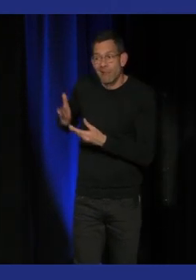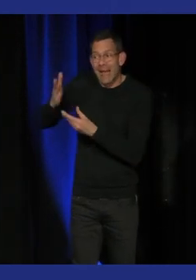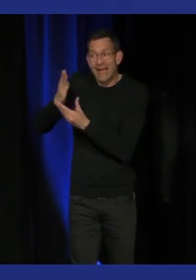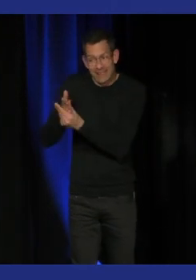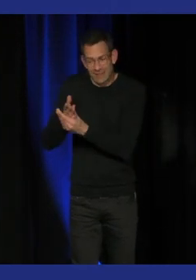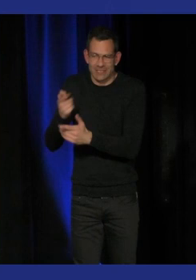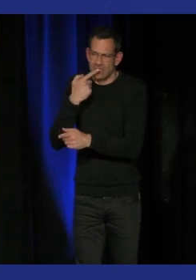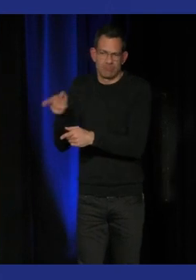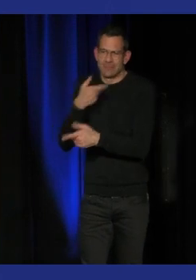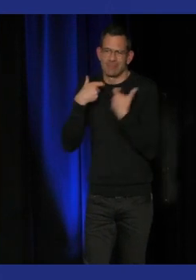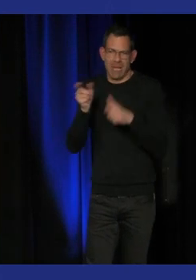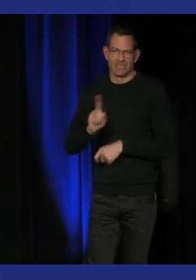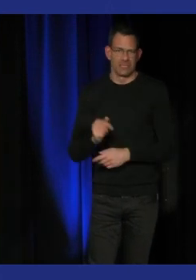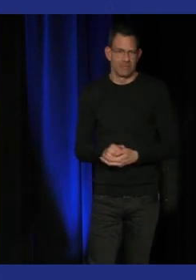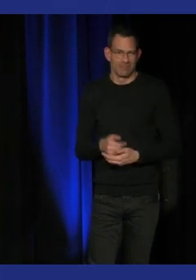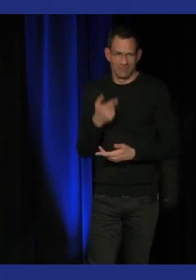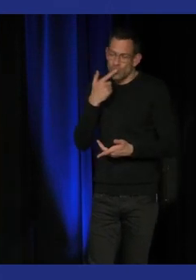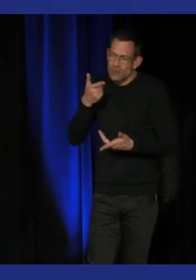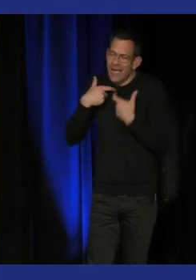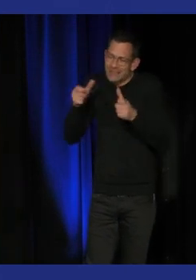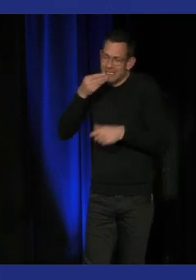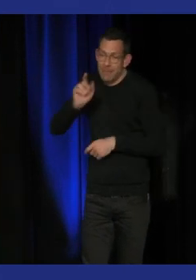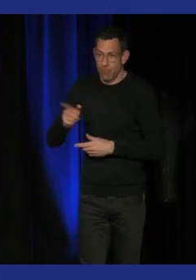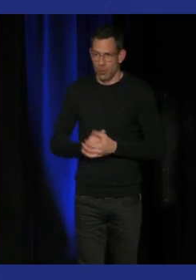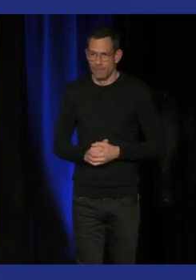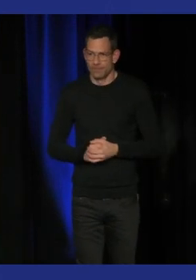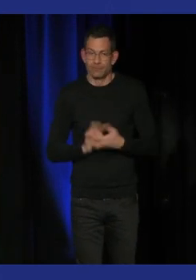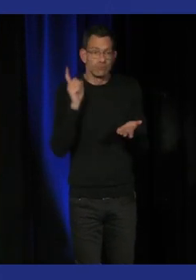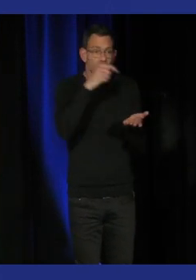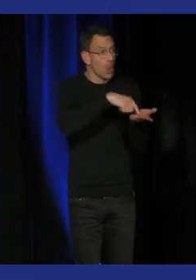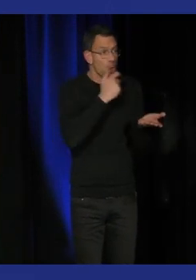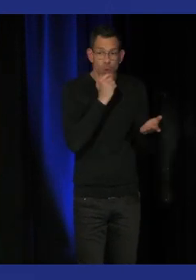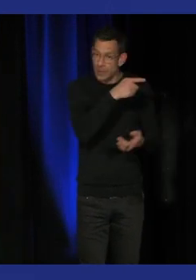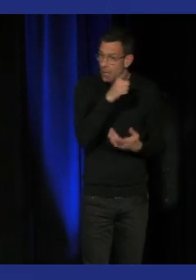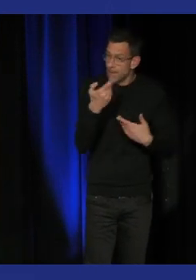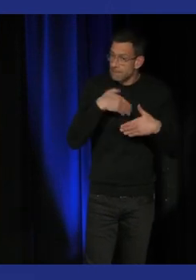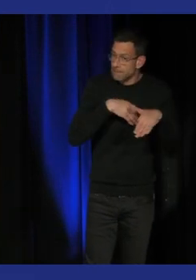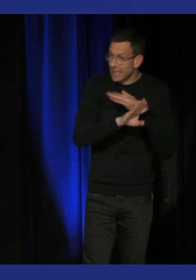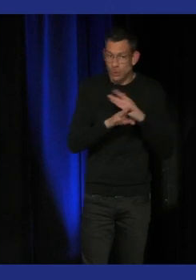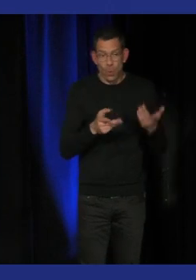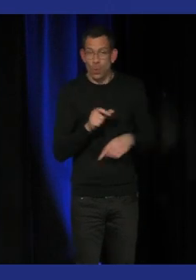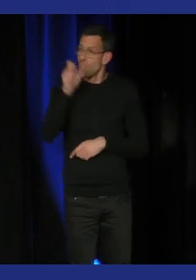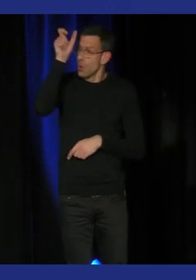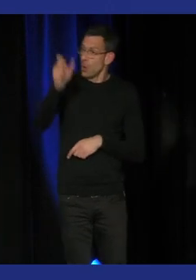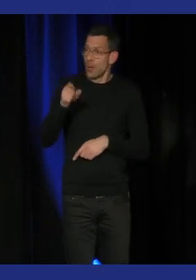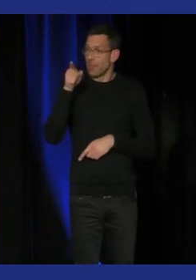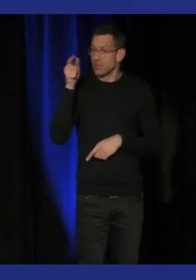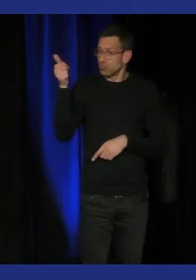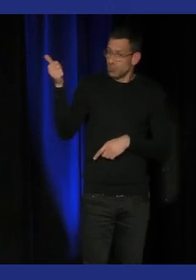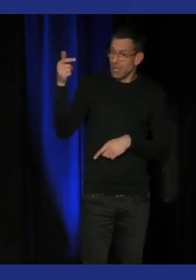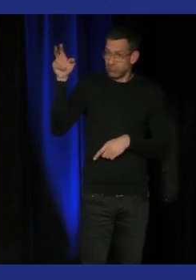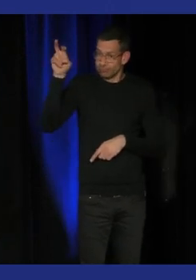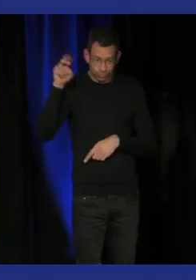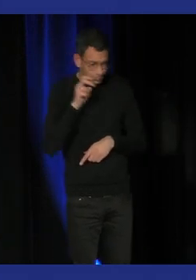de la bonne accessibilité. En Angleterre, dans le métro, avoir quelqu'un qui vous ouvre le portillon